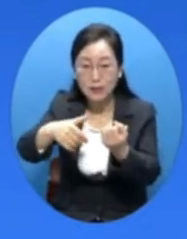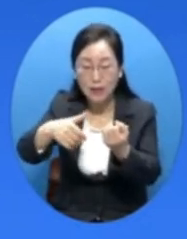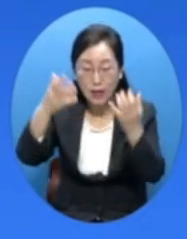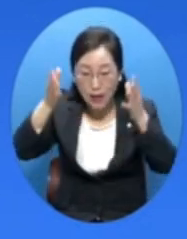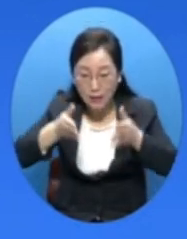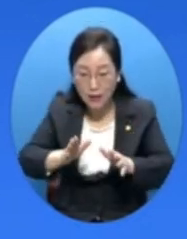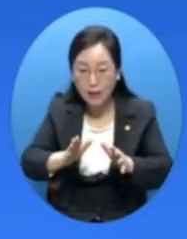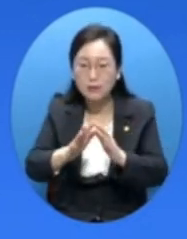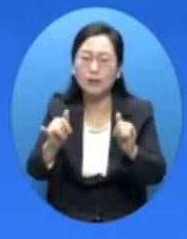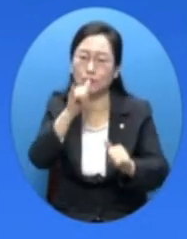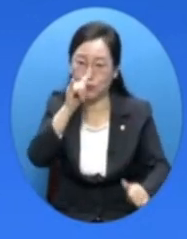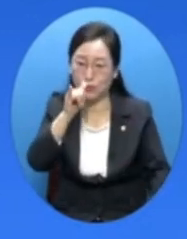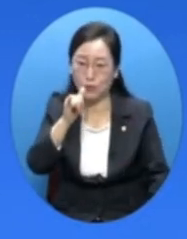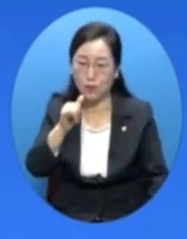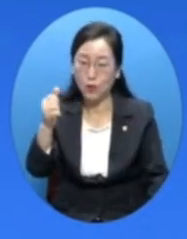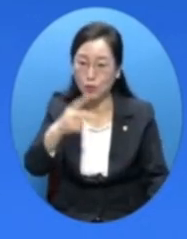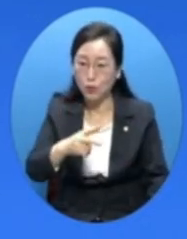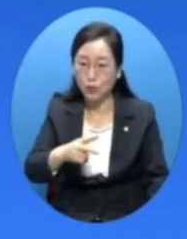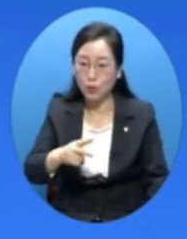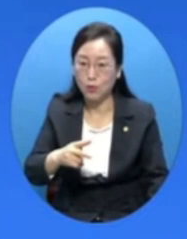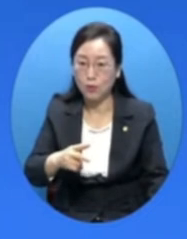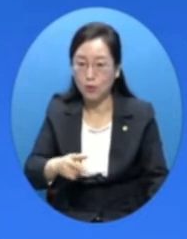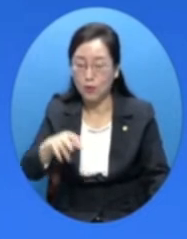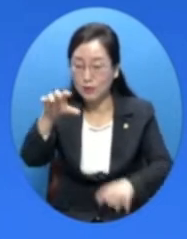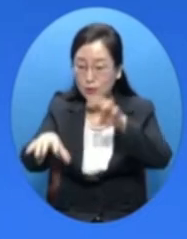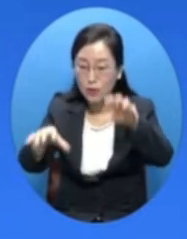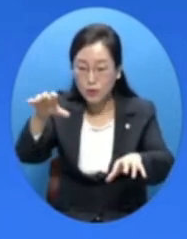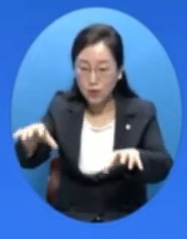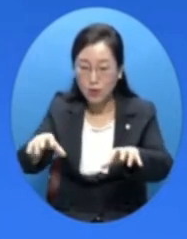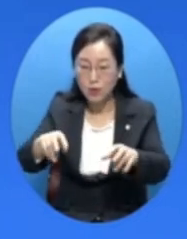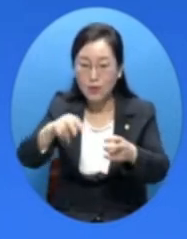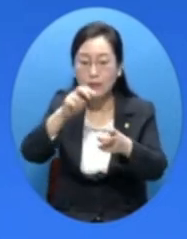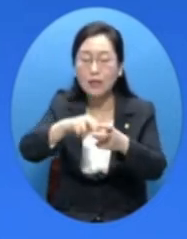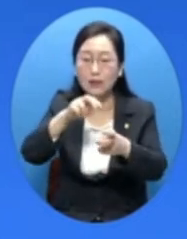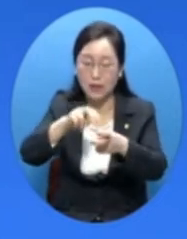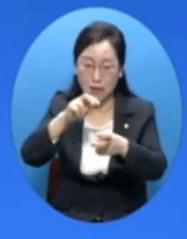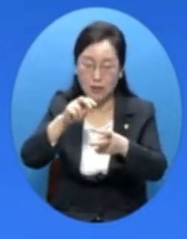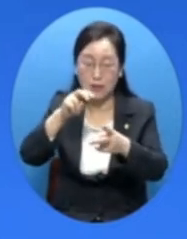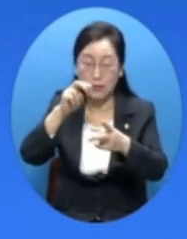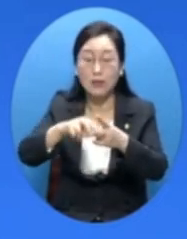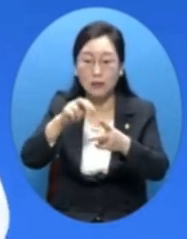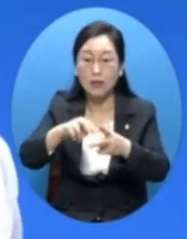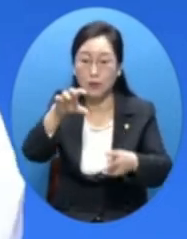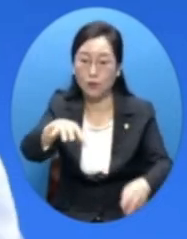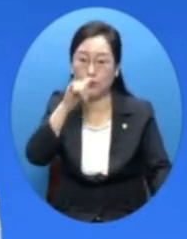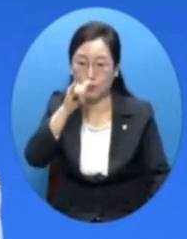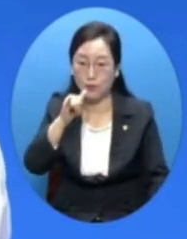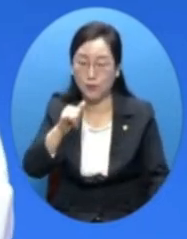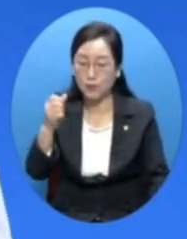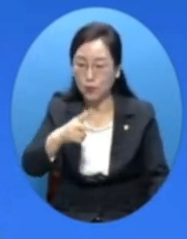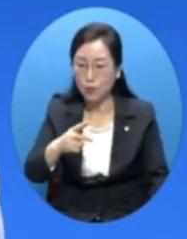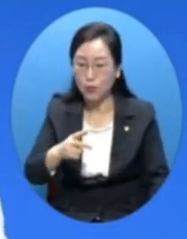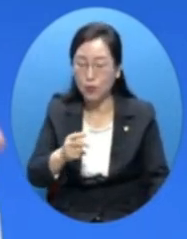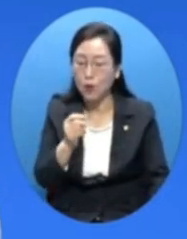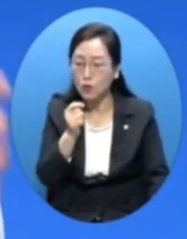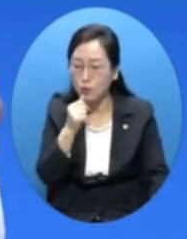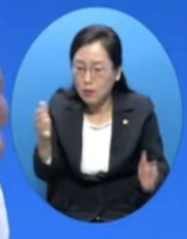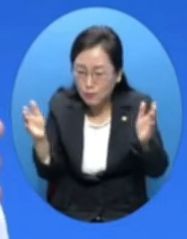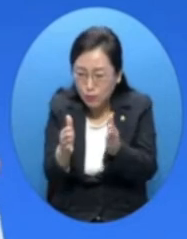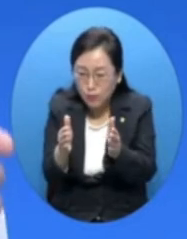따뜻한 도움이 필요한 지역아동센터 아이들이 있습니다. 집 없이 살아가는 많은 노숙자들이 있습니다. 한 평 미만의